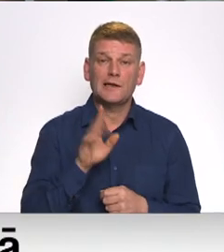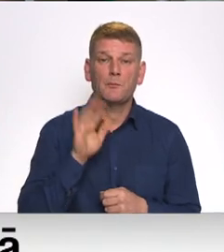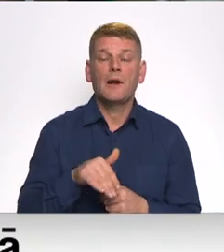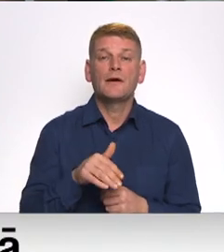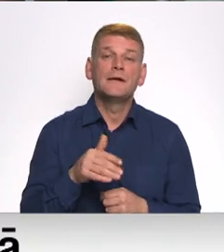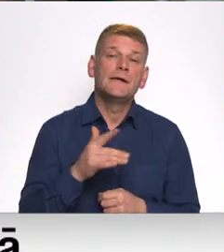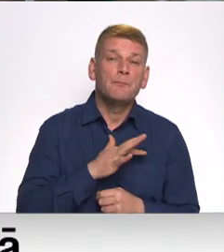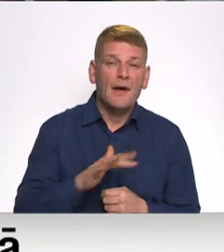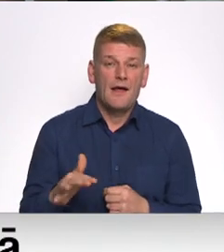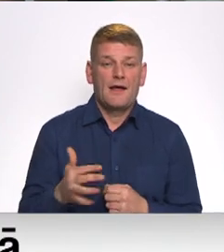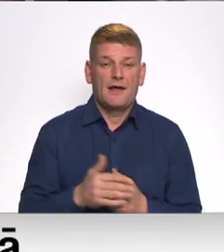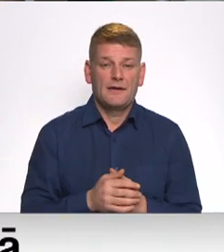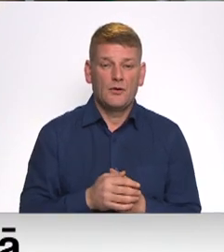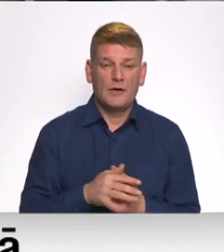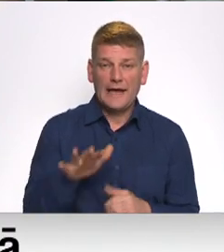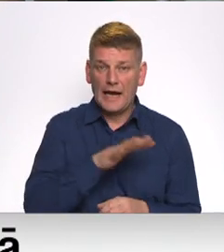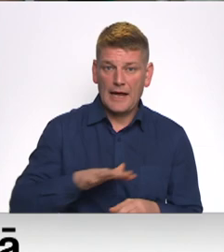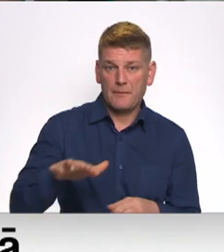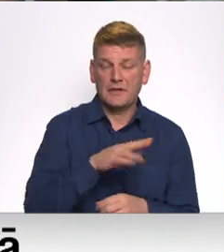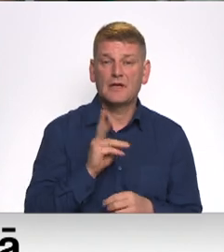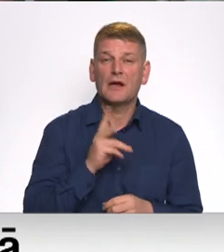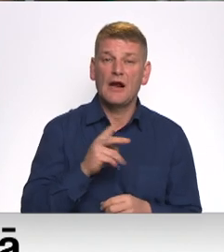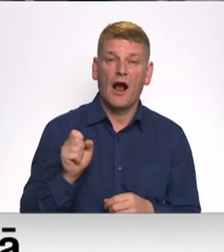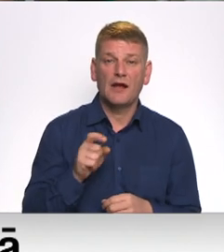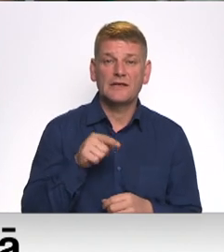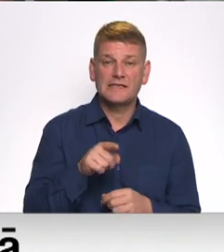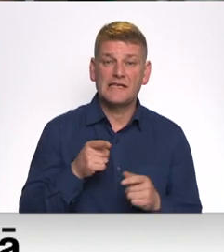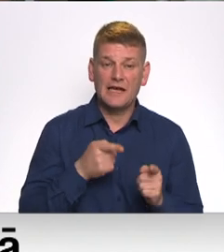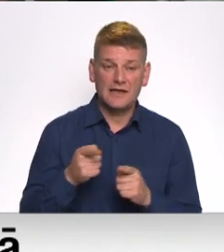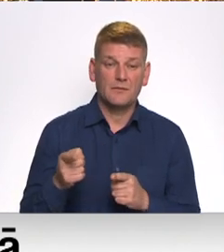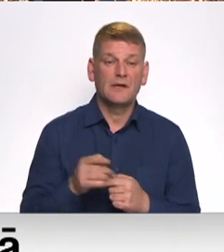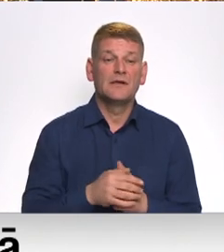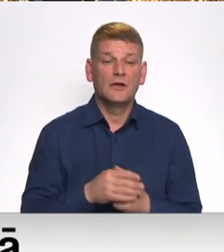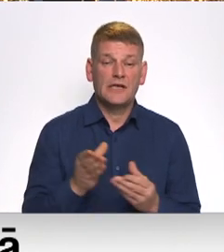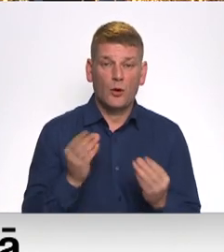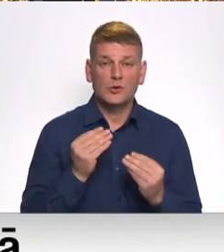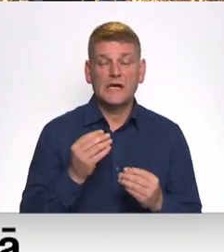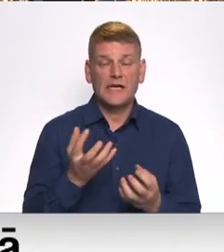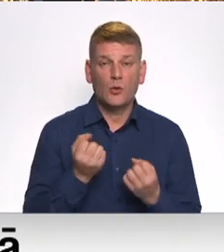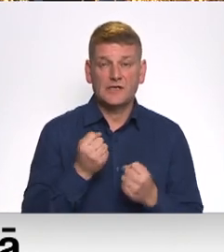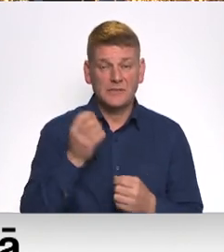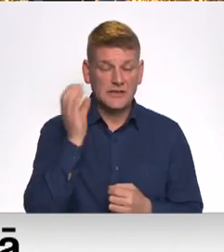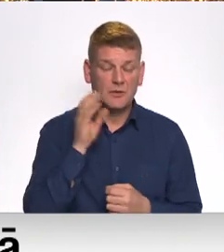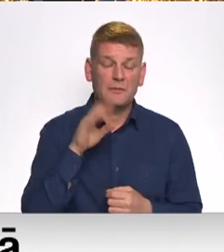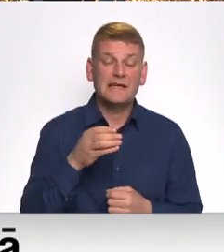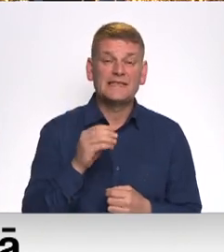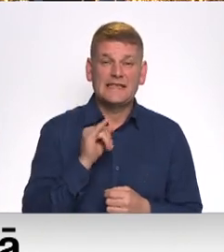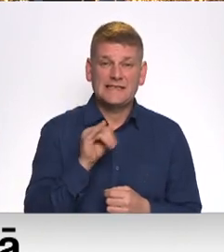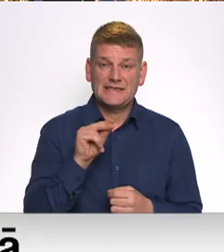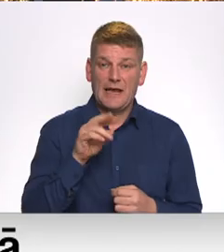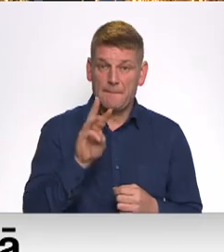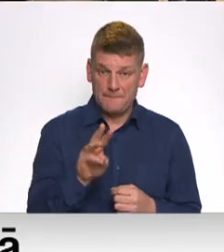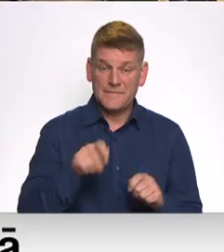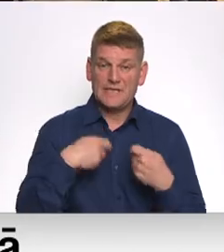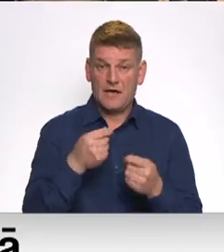bērna mikroklimatu, kā tas ītekmē, jo īgjūstam uz zinošanas. Pēc izglītības un zinātnes ministrijas